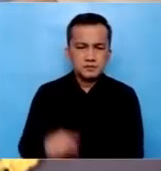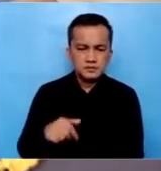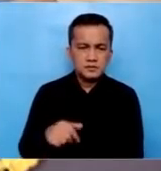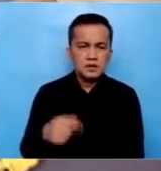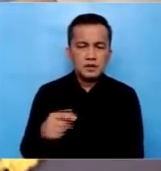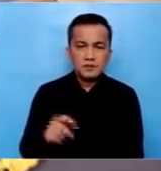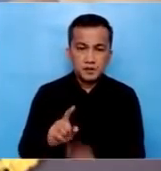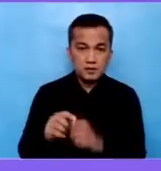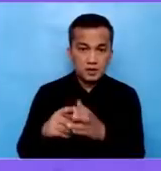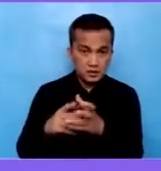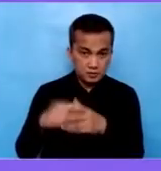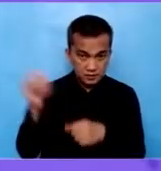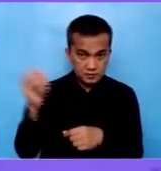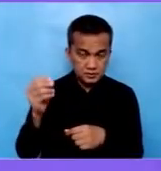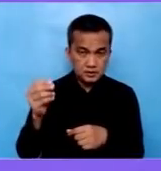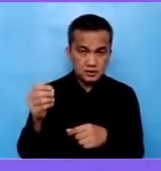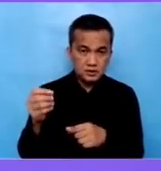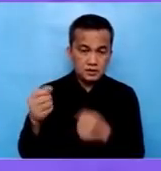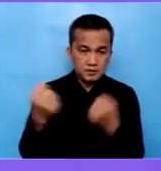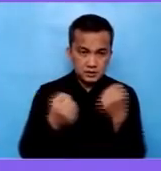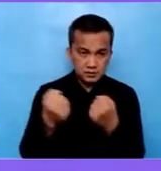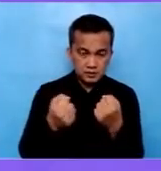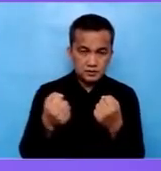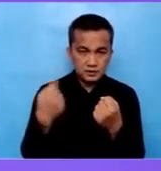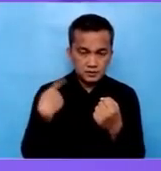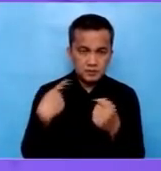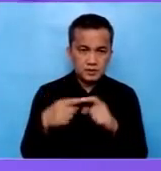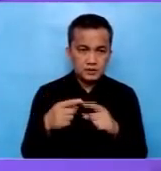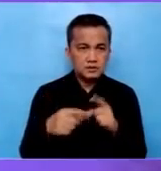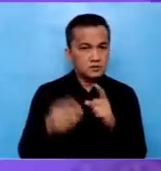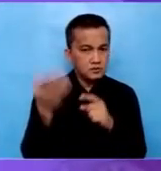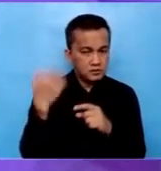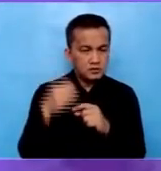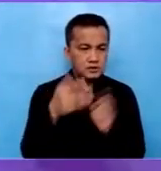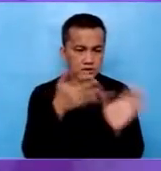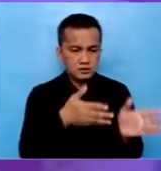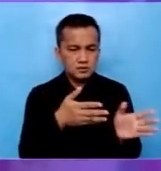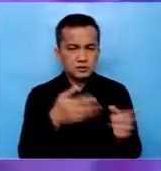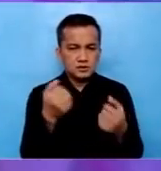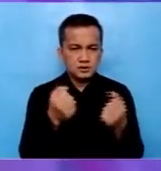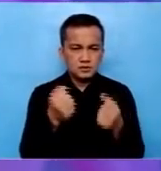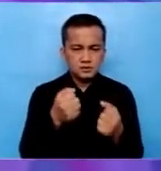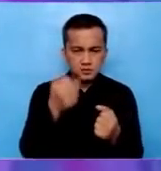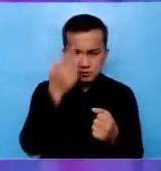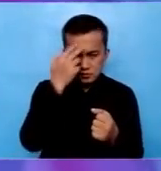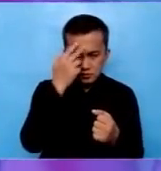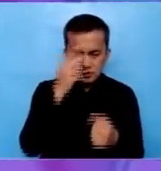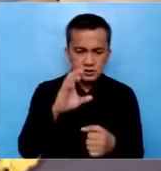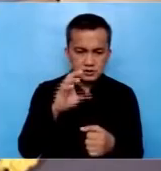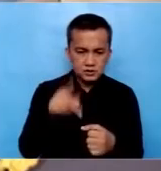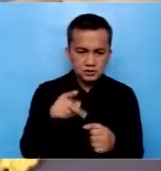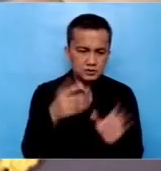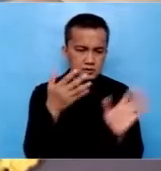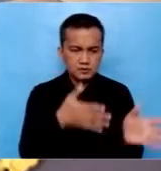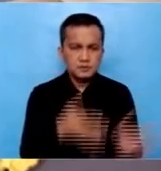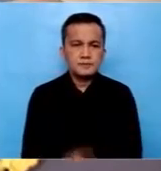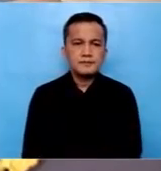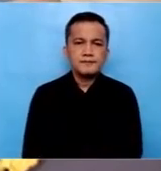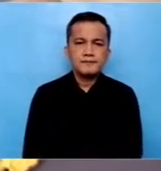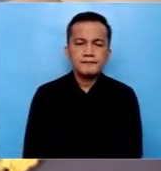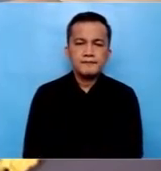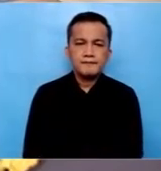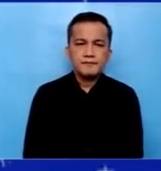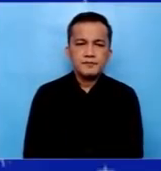But noong time na yon iniwan niya yung driver. At nakakapagtaka pa rito, yung cellphone niya is iniwan din. So wala